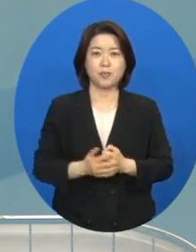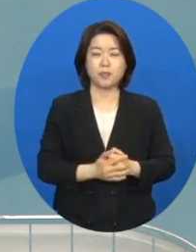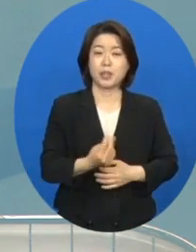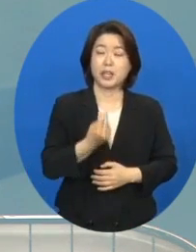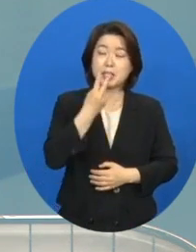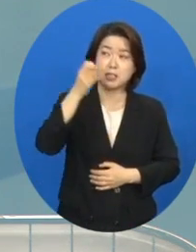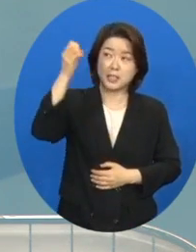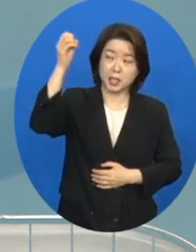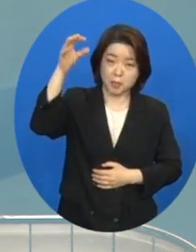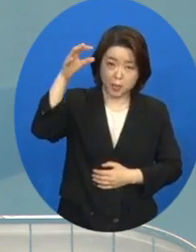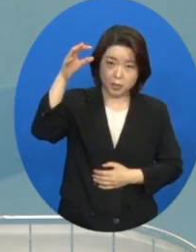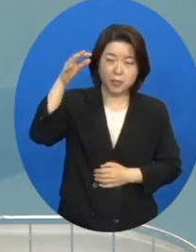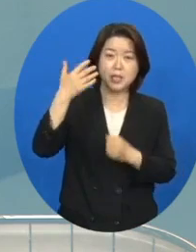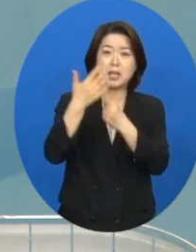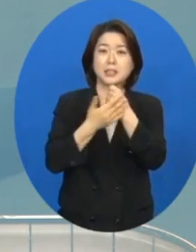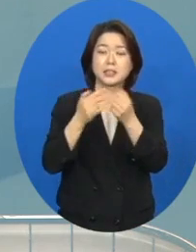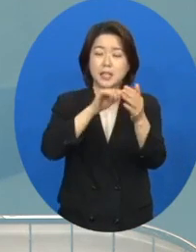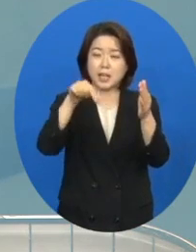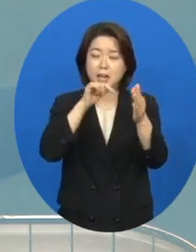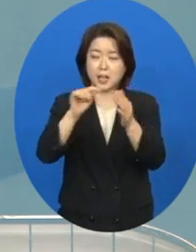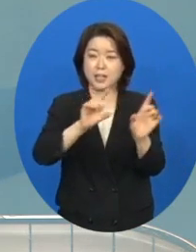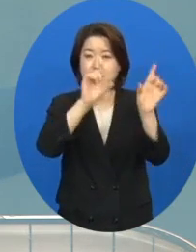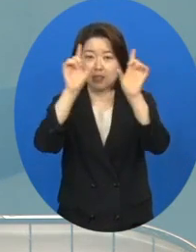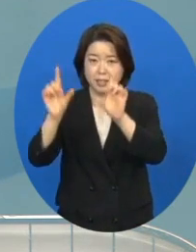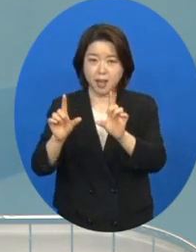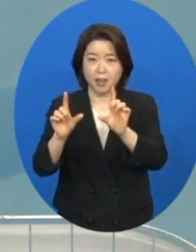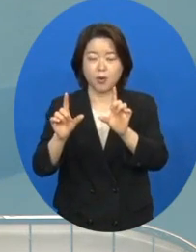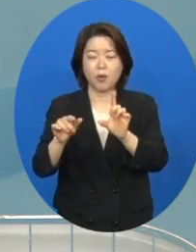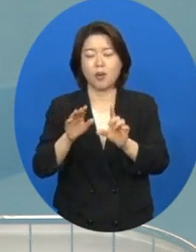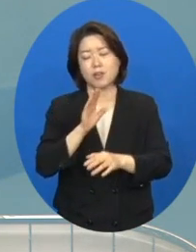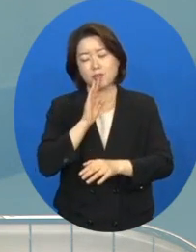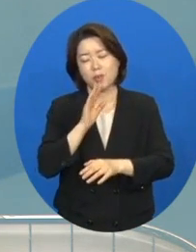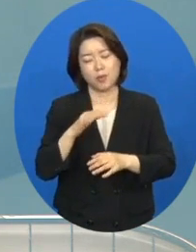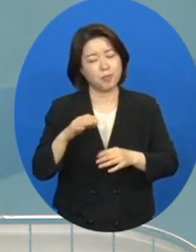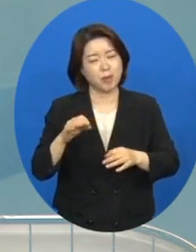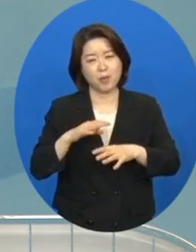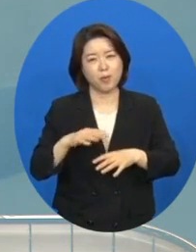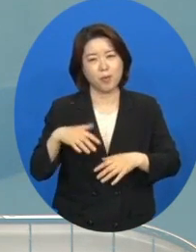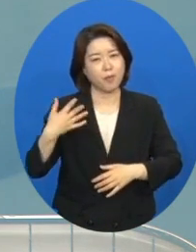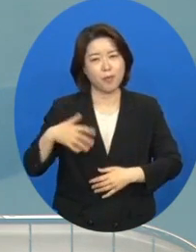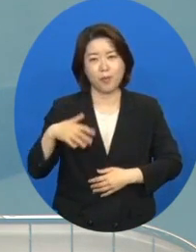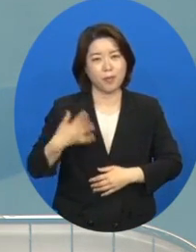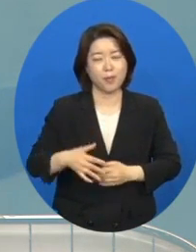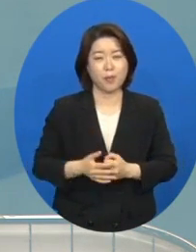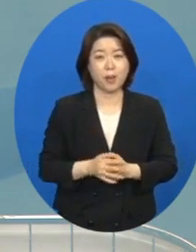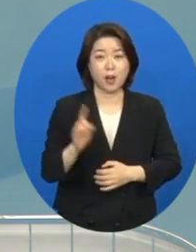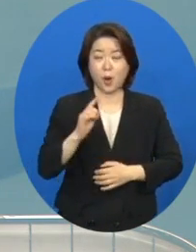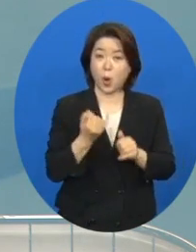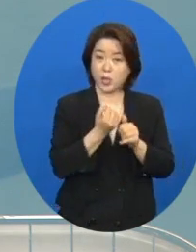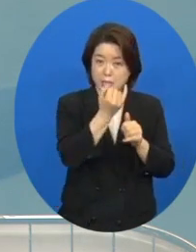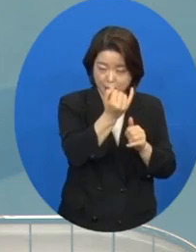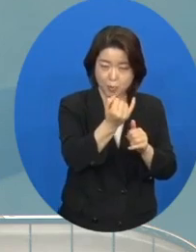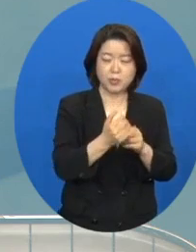생명의 빛의 은혜 안에 사는 삶은 놀랍습니다. 어느 사모님이